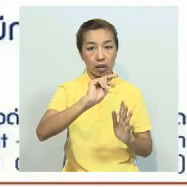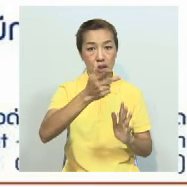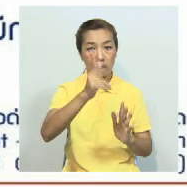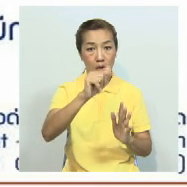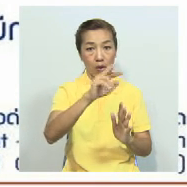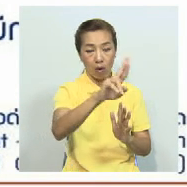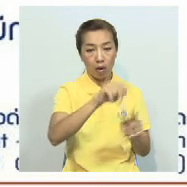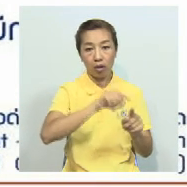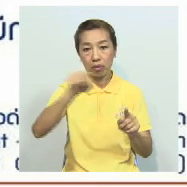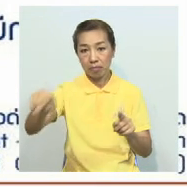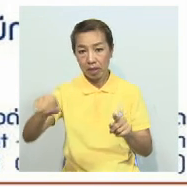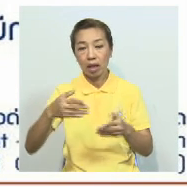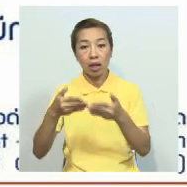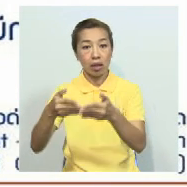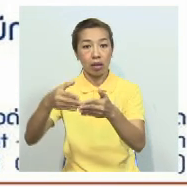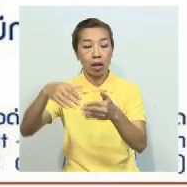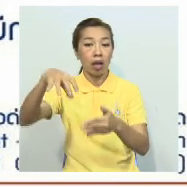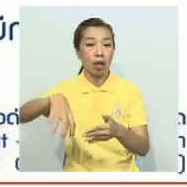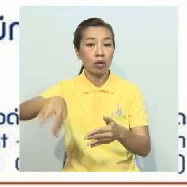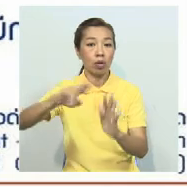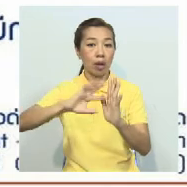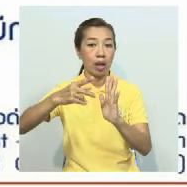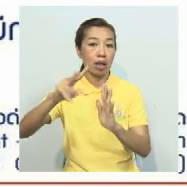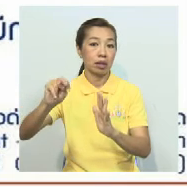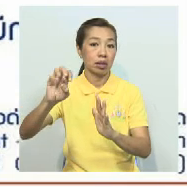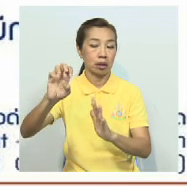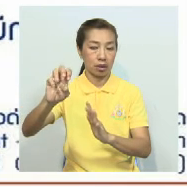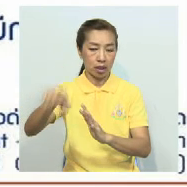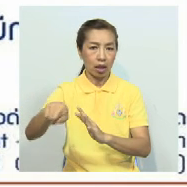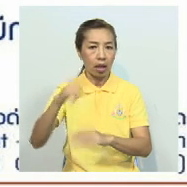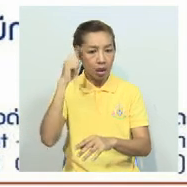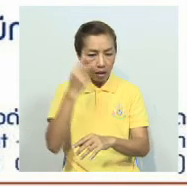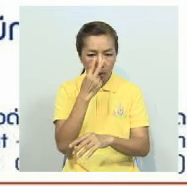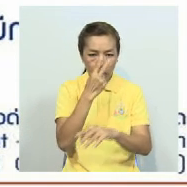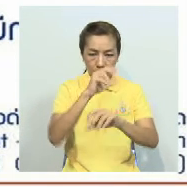ราชสิงห์ขอนท่าเรือราชินีก็เป็นข้อมูลนะคะสำหรับพี่น้องประชาชนในการวาง